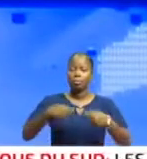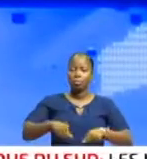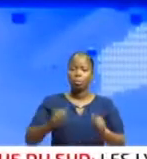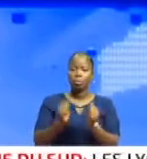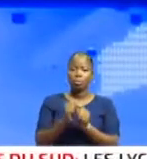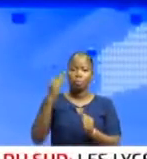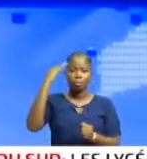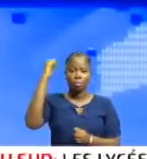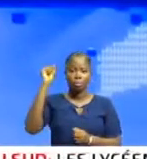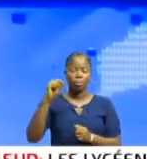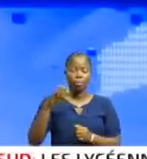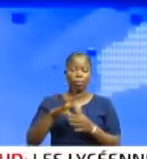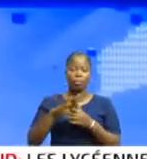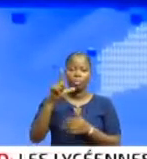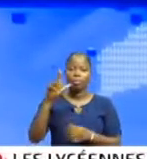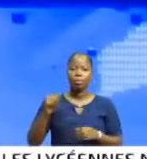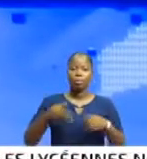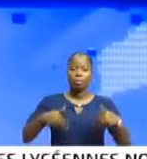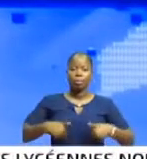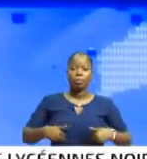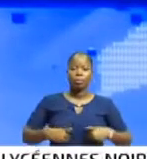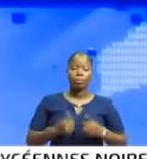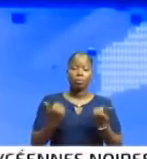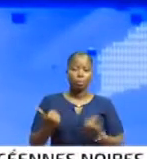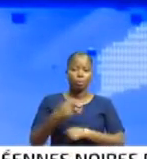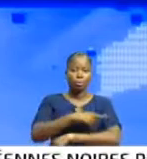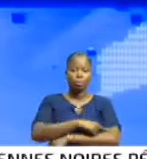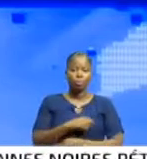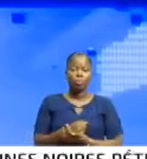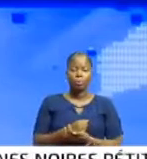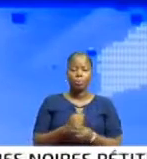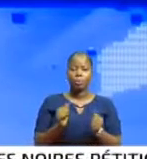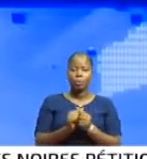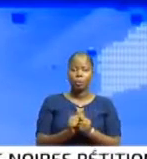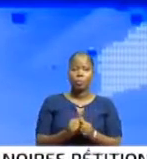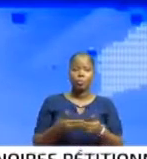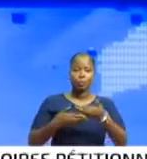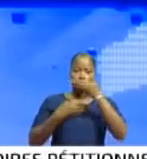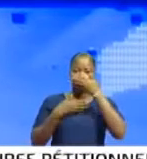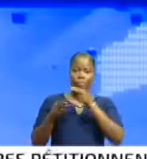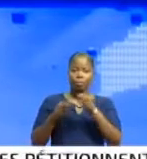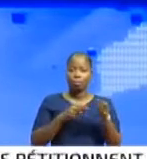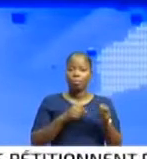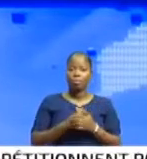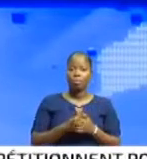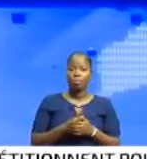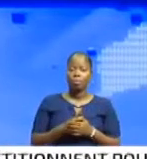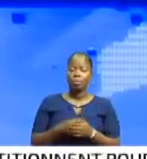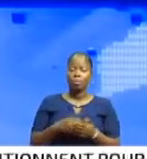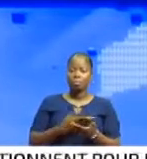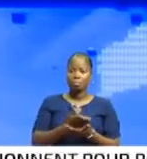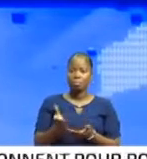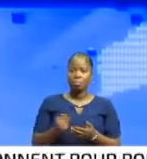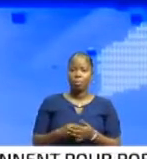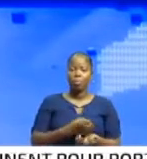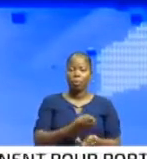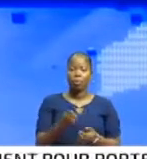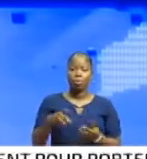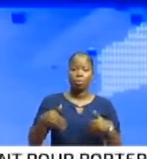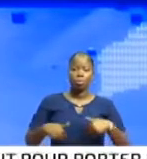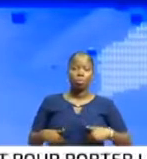de la jeunesse beaucoup de jeunes sénégalais sont aujourd'hui en relié dans les rangs dia liste selon une étude parmi eux des jeunes diplômés de